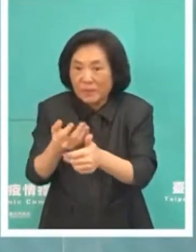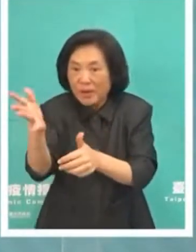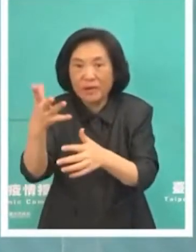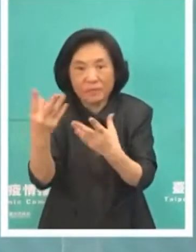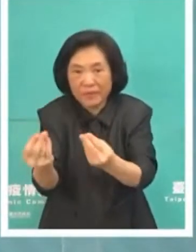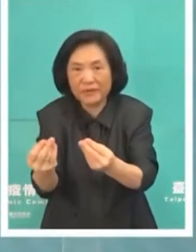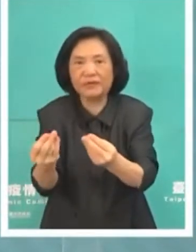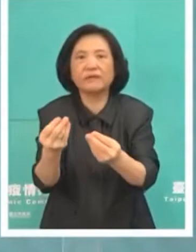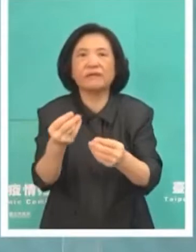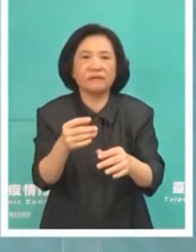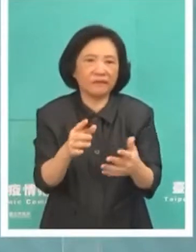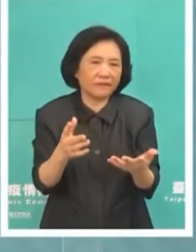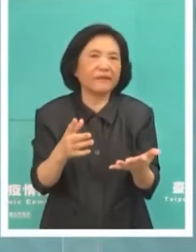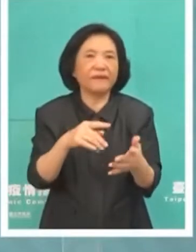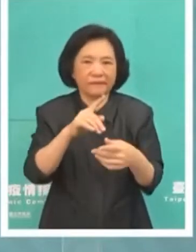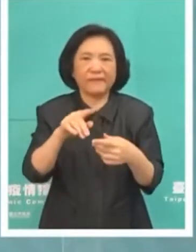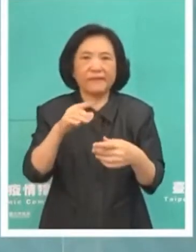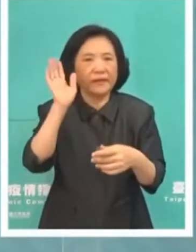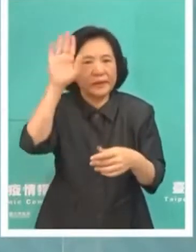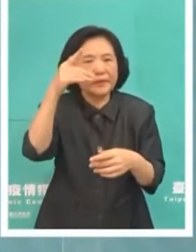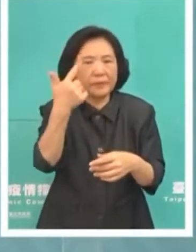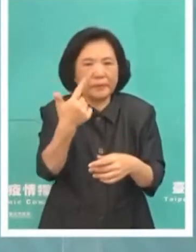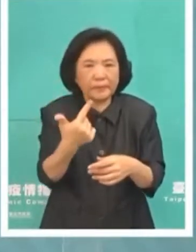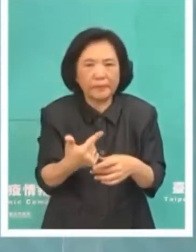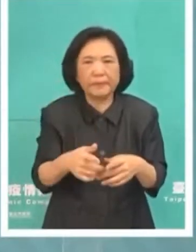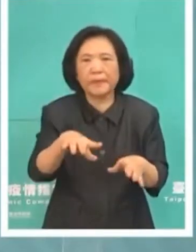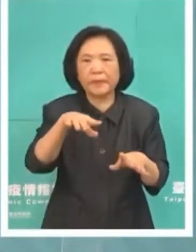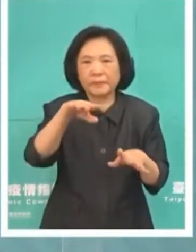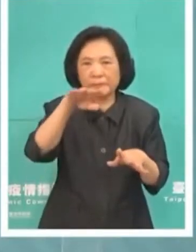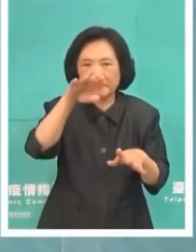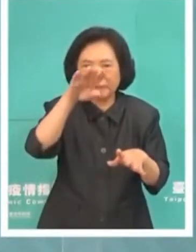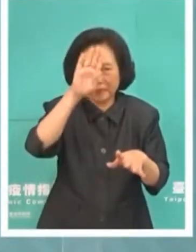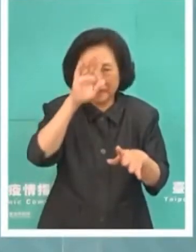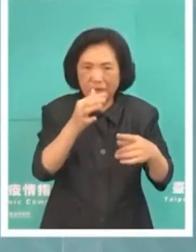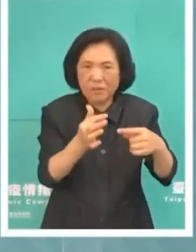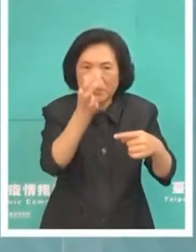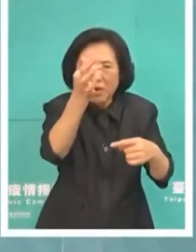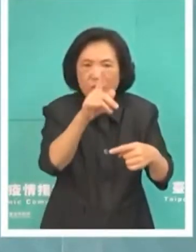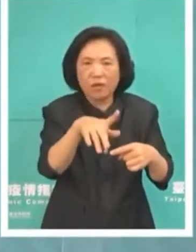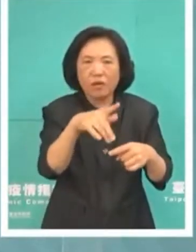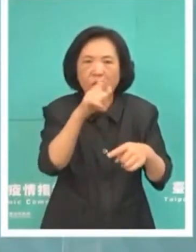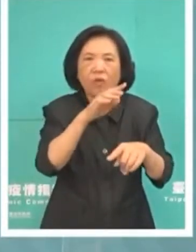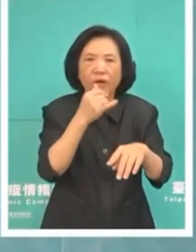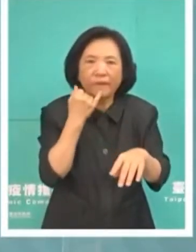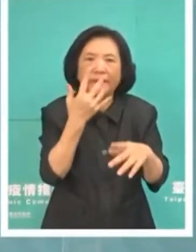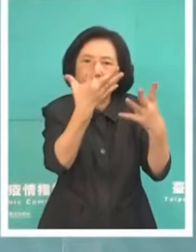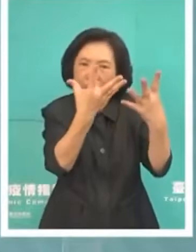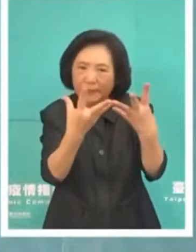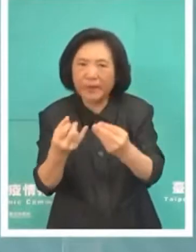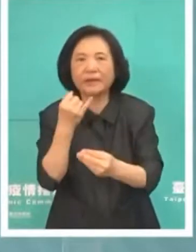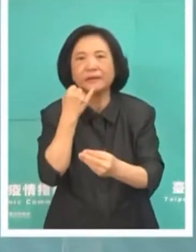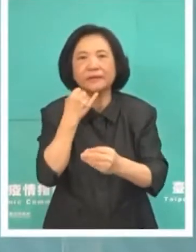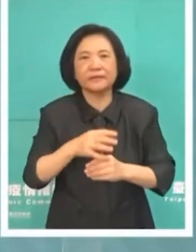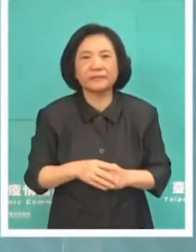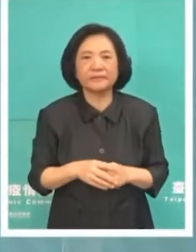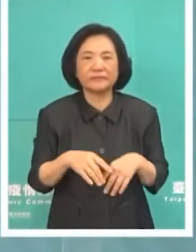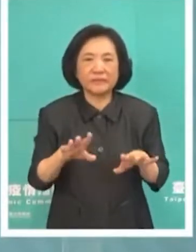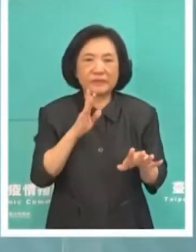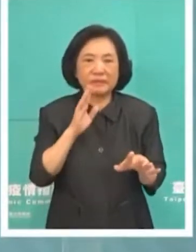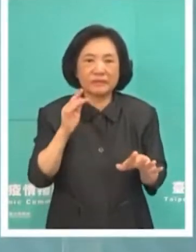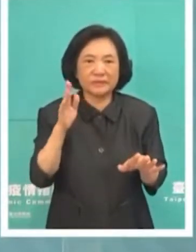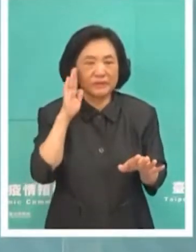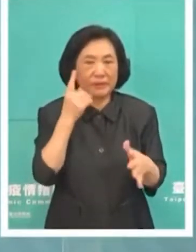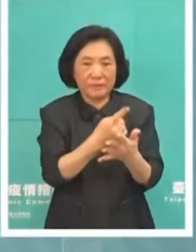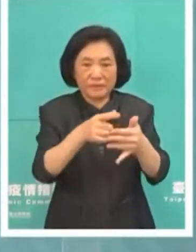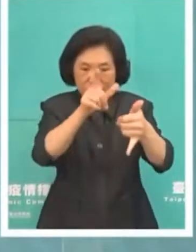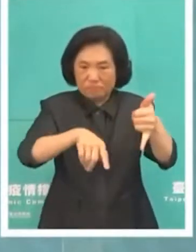人数确诊者人数越来越少，才有办法断掉。所以这是目前大概最重要的是要比速度，就是说